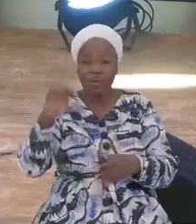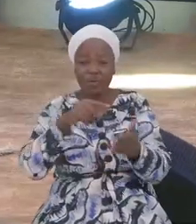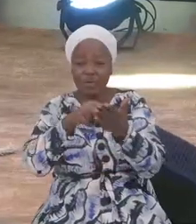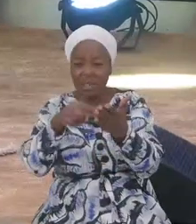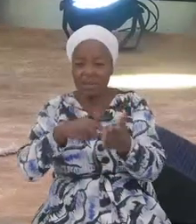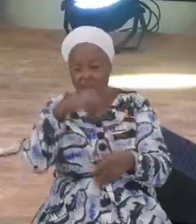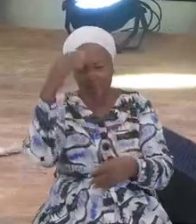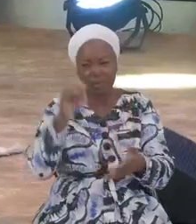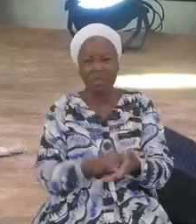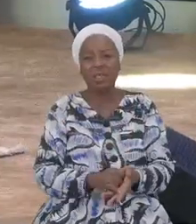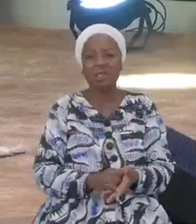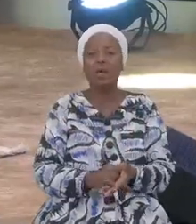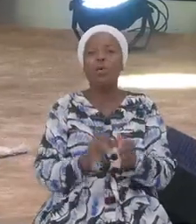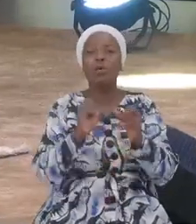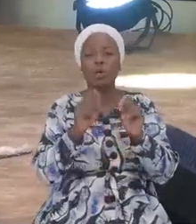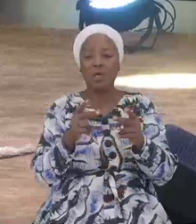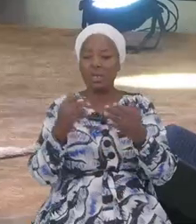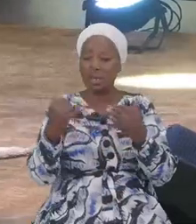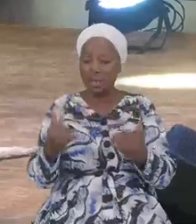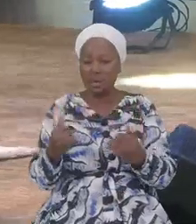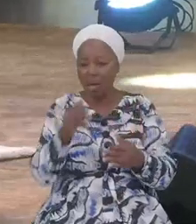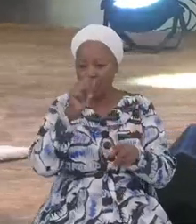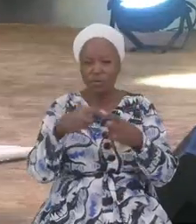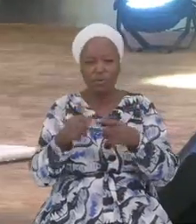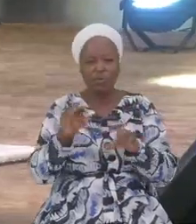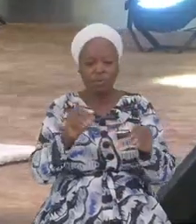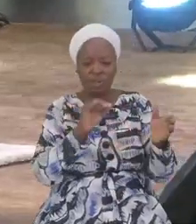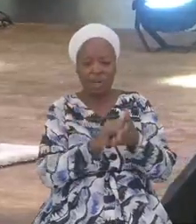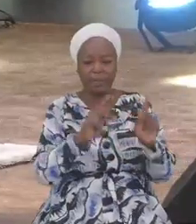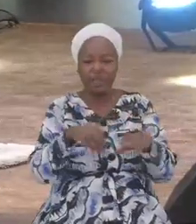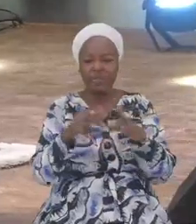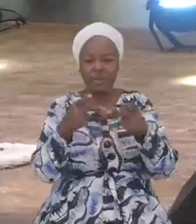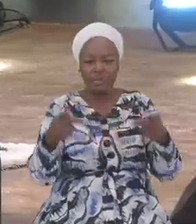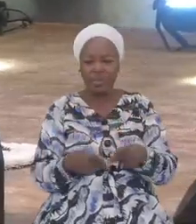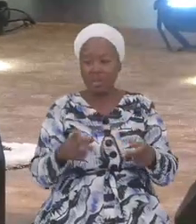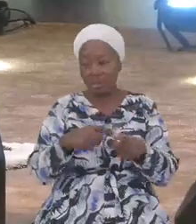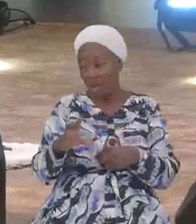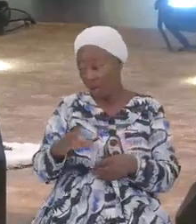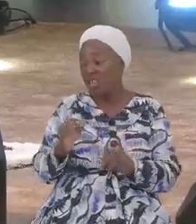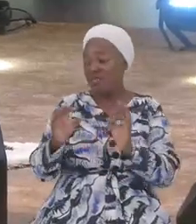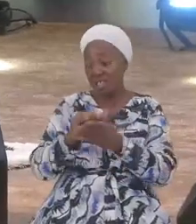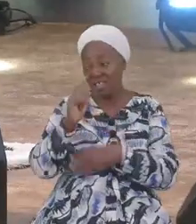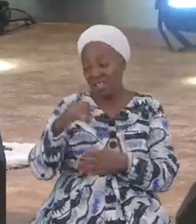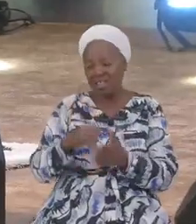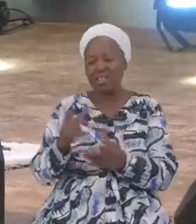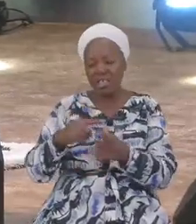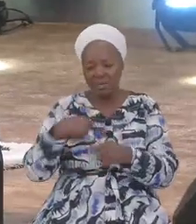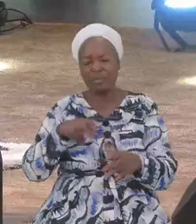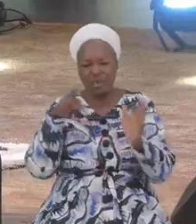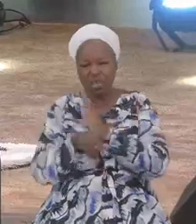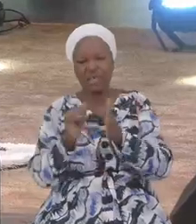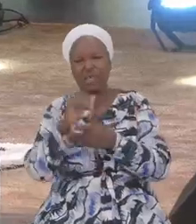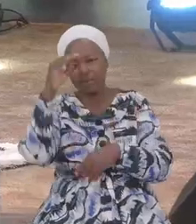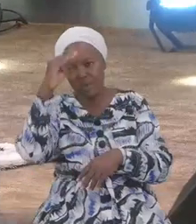cause de cela, à cause de ceci. Bon, c'est bon, je vais mettre cette personne à ta place. Ah, si c'est le cas, je vais tuer